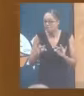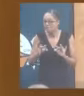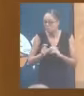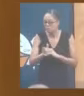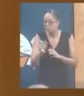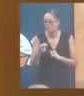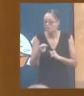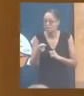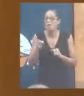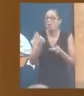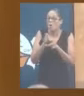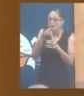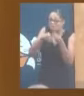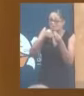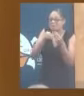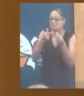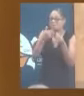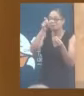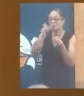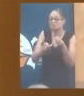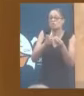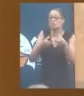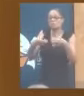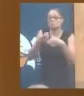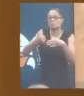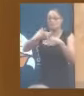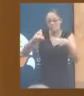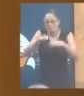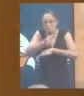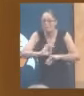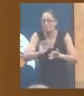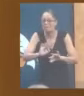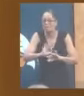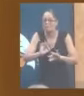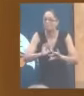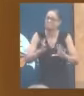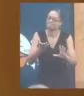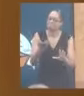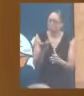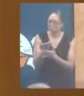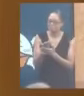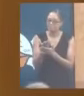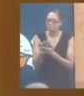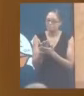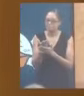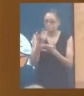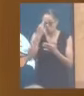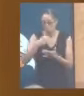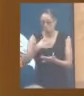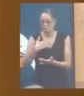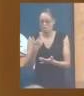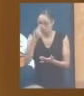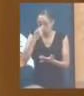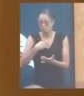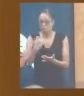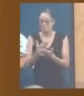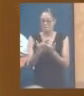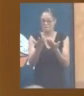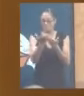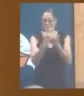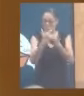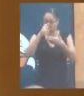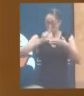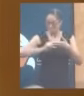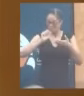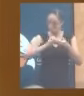Et pire encore, la chef de file n'a pas été informée. Donc, en ce qui me concerne, la lettre est là, je pourrais fournir